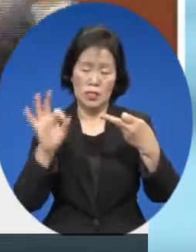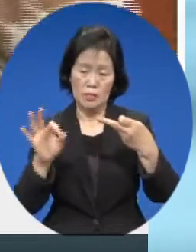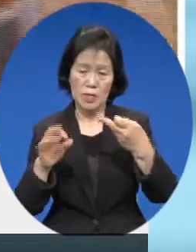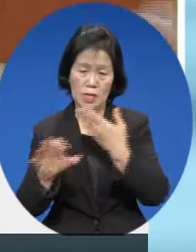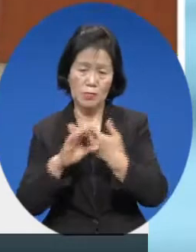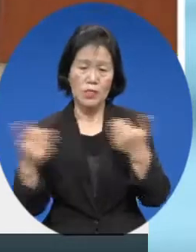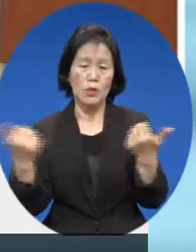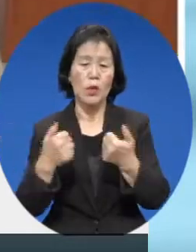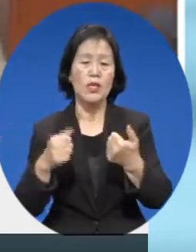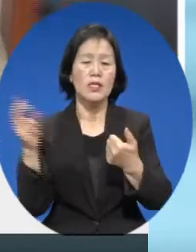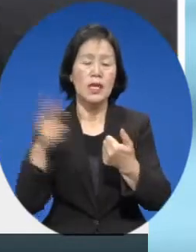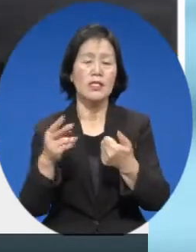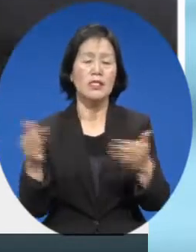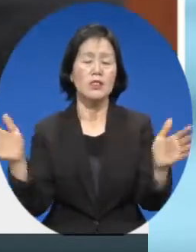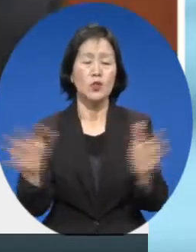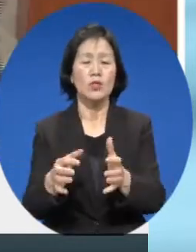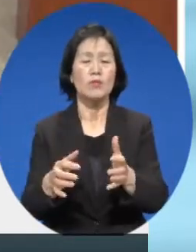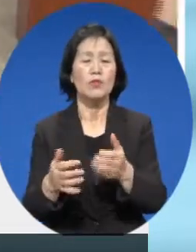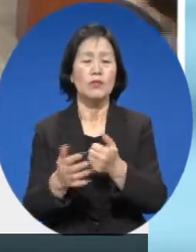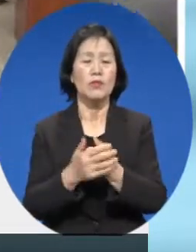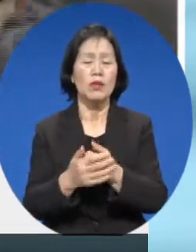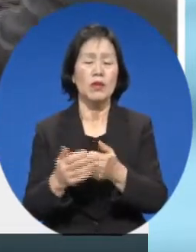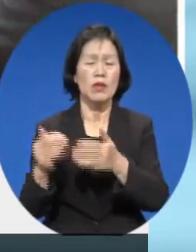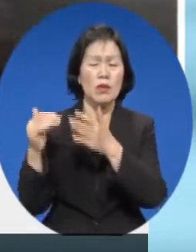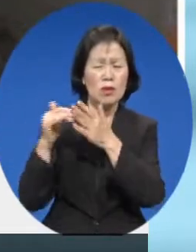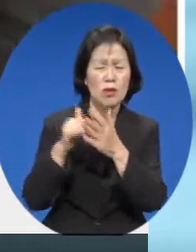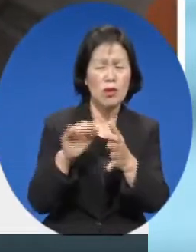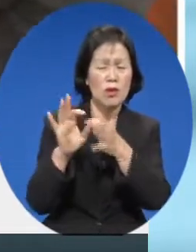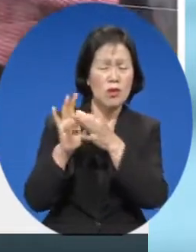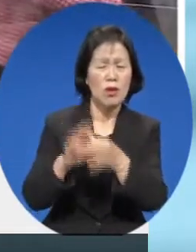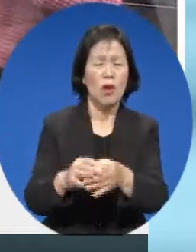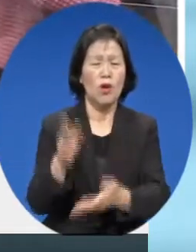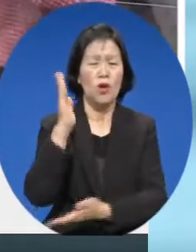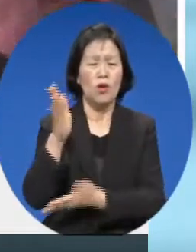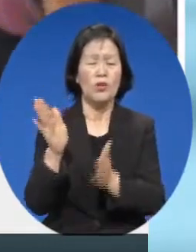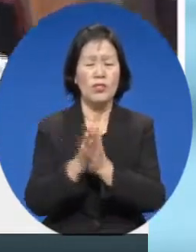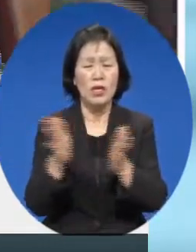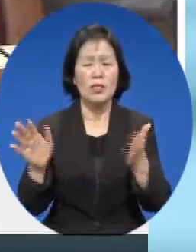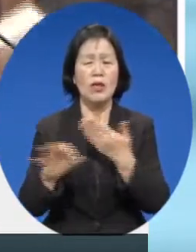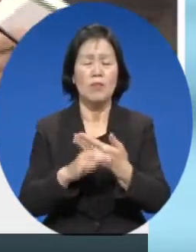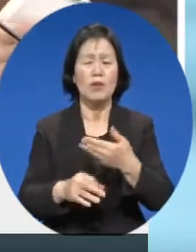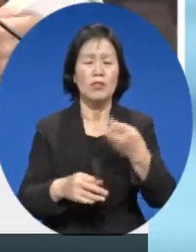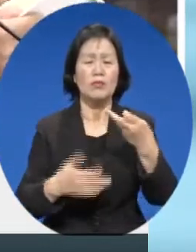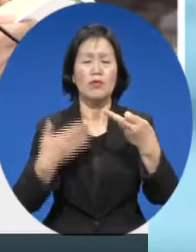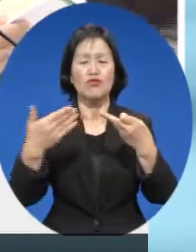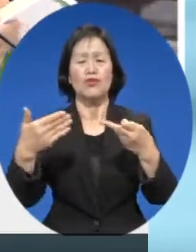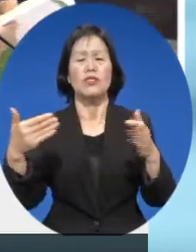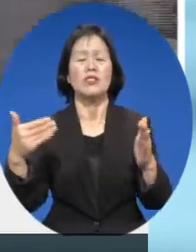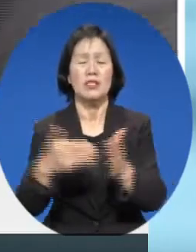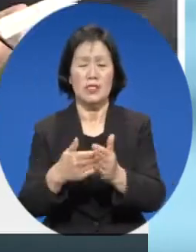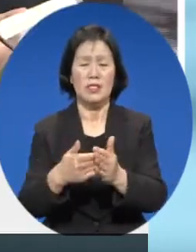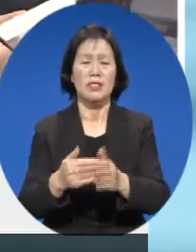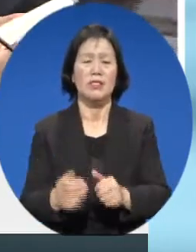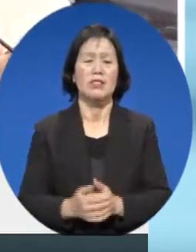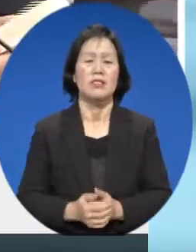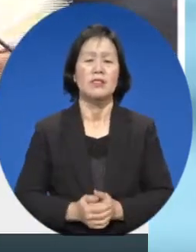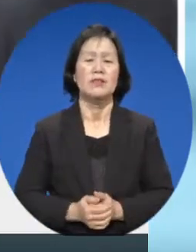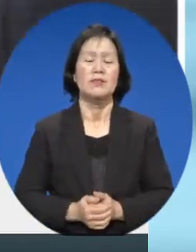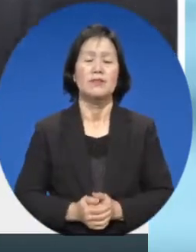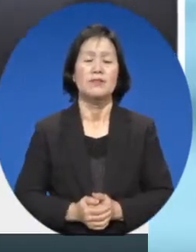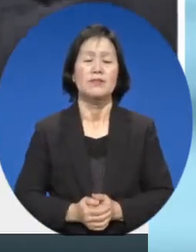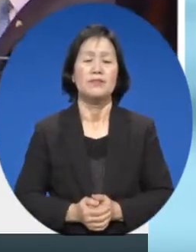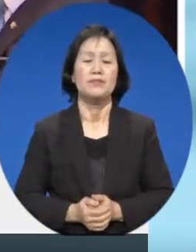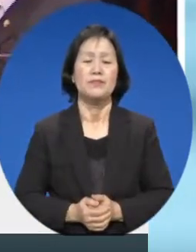그러니까 만약에 필리버스터 이른바 무제한 토론이 진행 되면 어차피 9일 내 끝납니다 블라 이제 회기 배경이 이루어지기 때문에